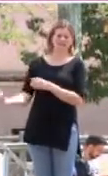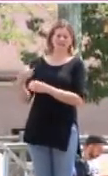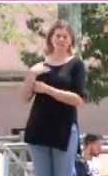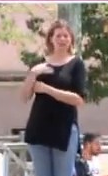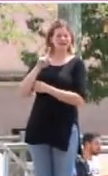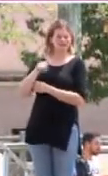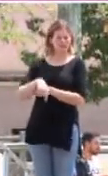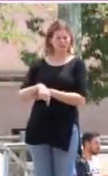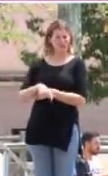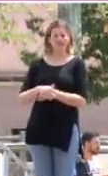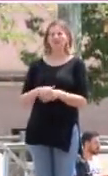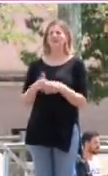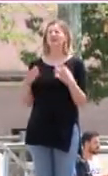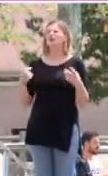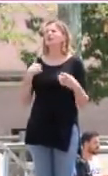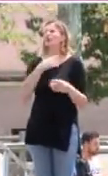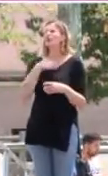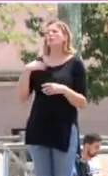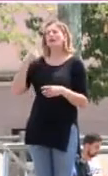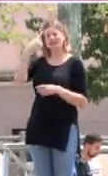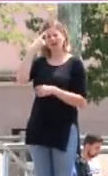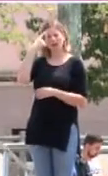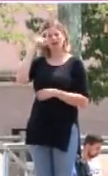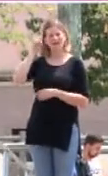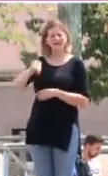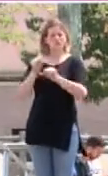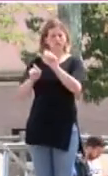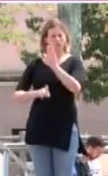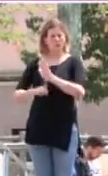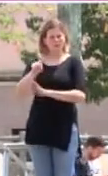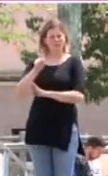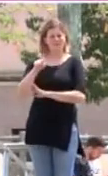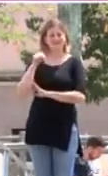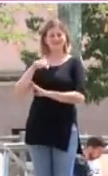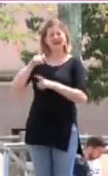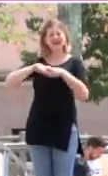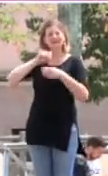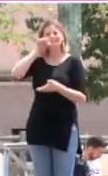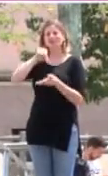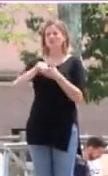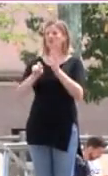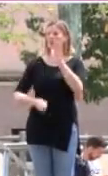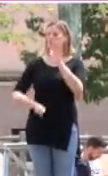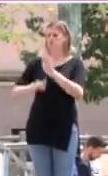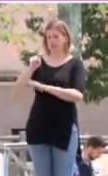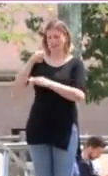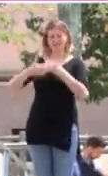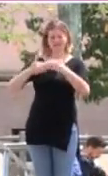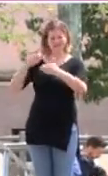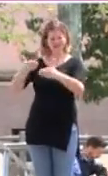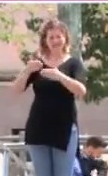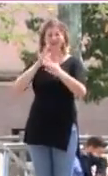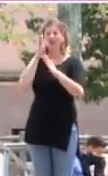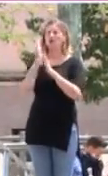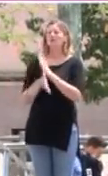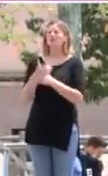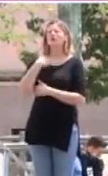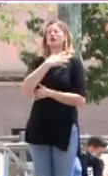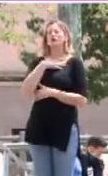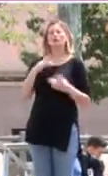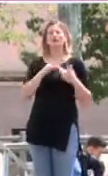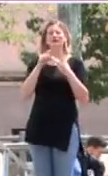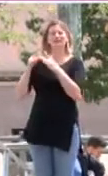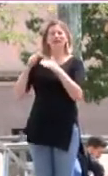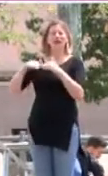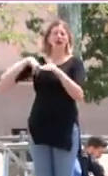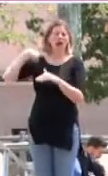darrere. I jo el que vull recordar és que Barcelona és una ciutat progressista i per això jo vull liderar el